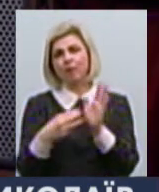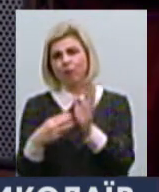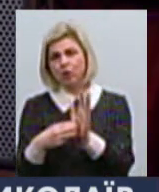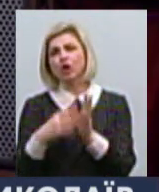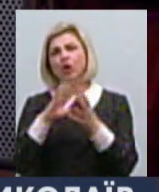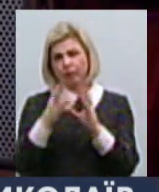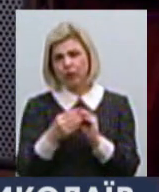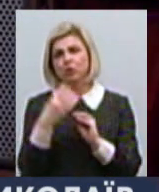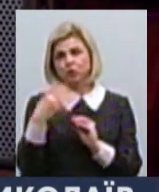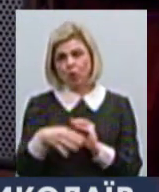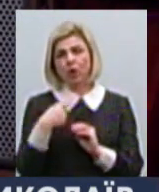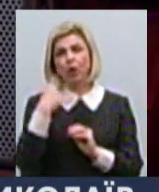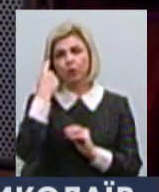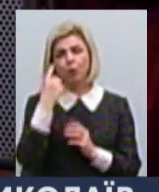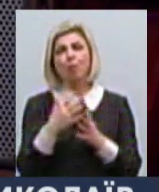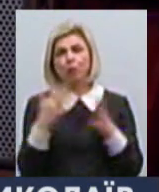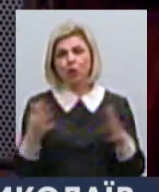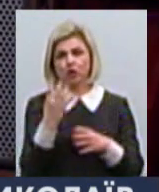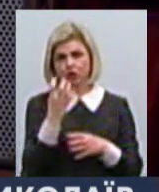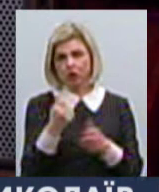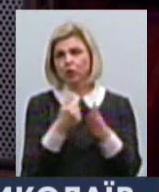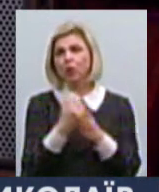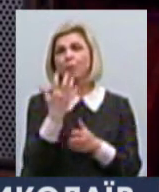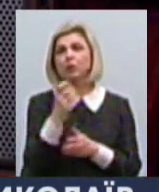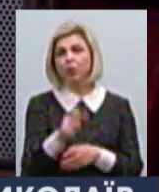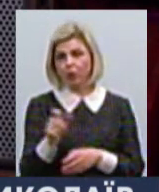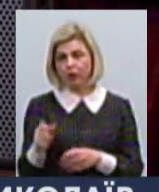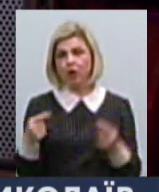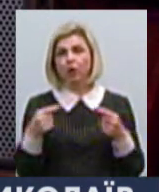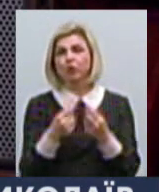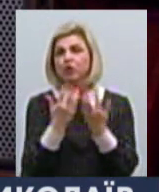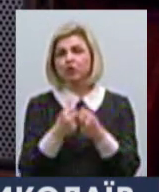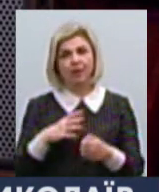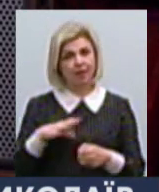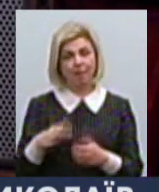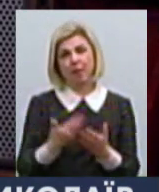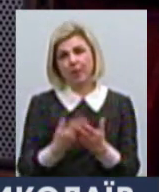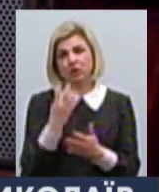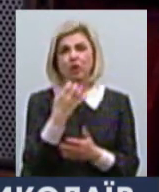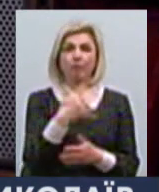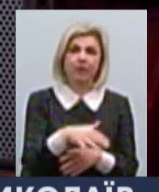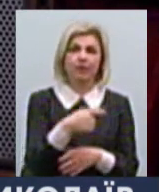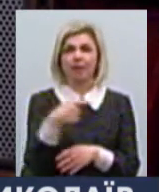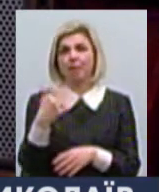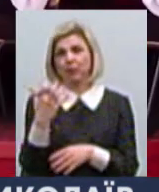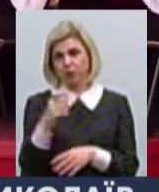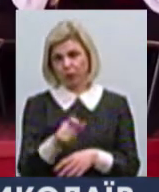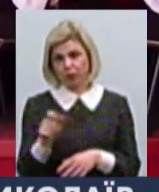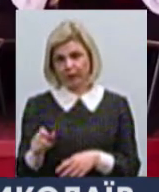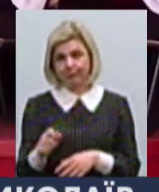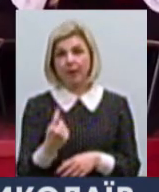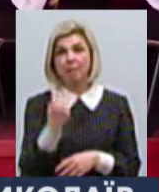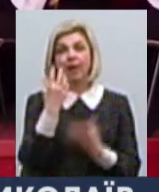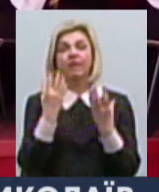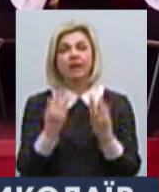40. Я думаю, що більше 400 людей – до 500 людей. Точно підрахунок ми не вели, десь 450-500 людей. У перший